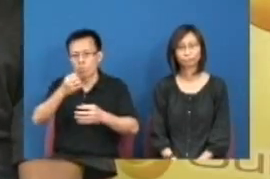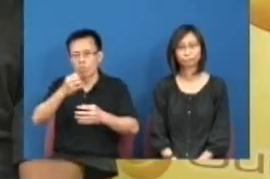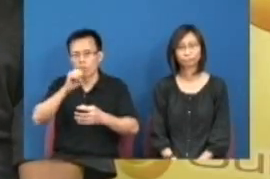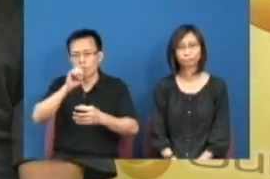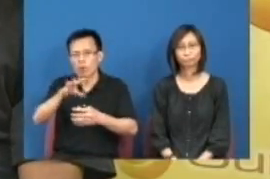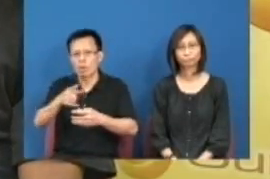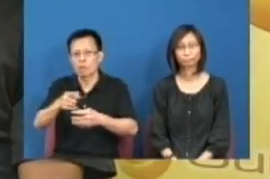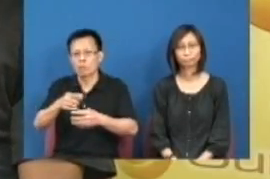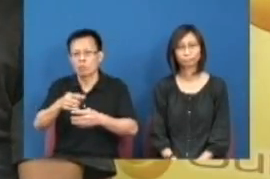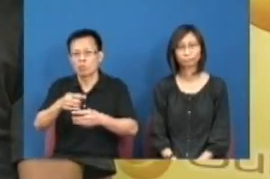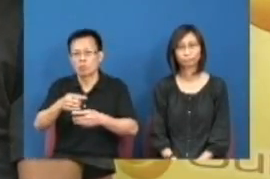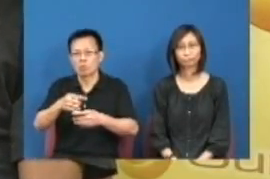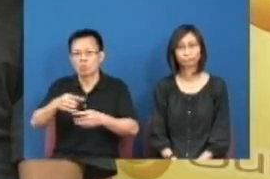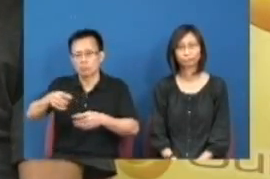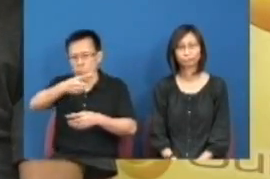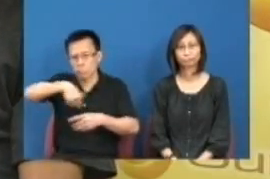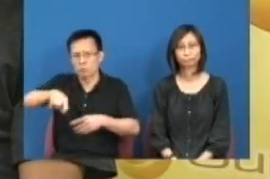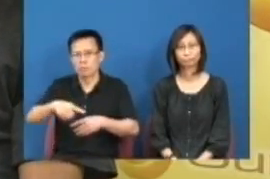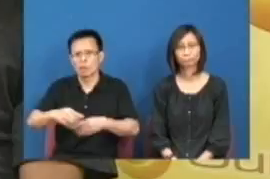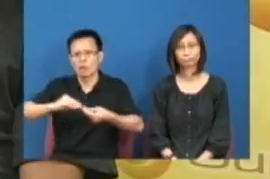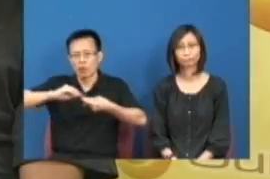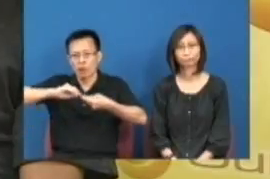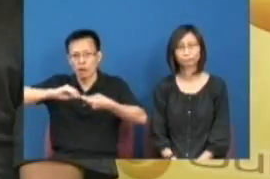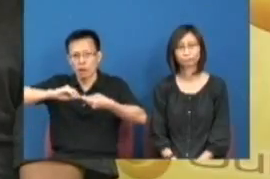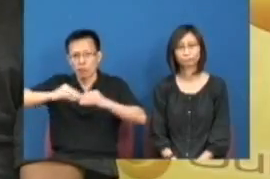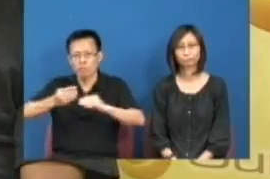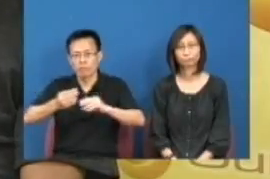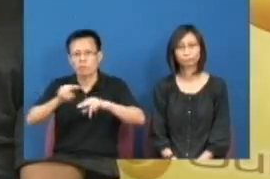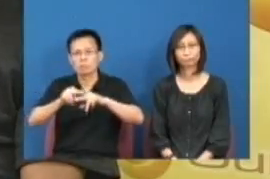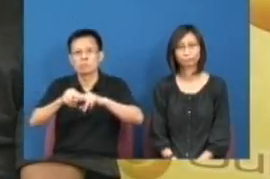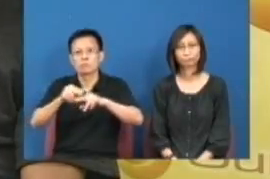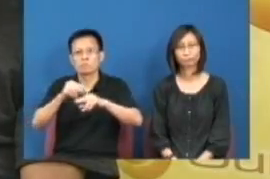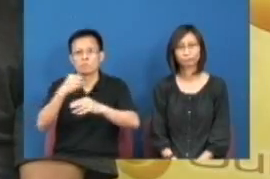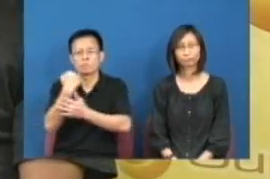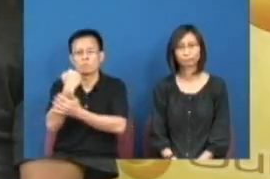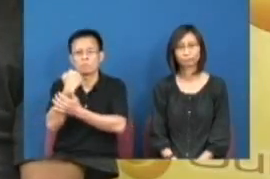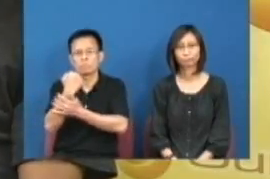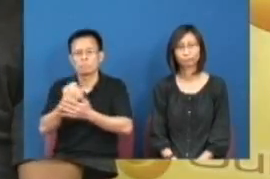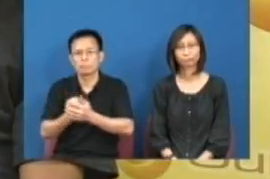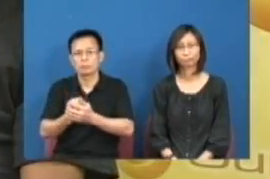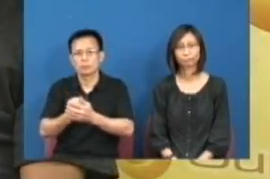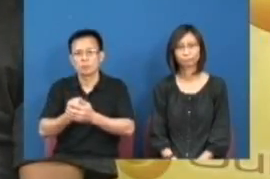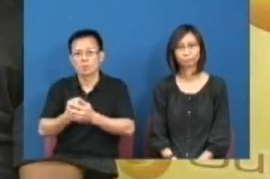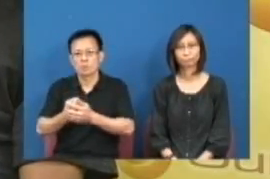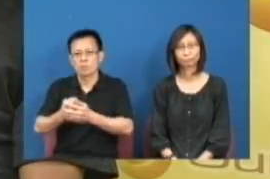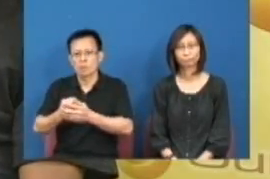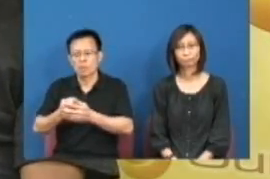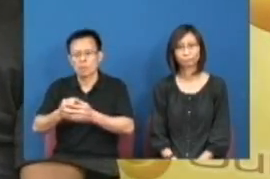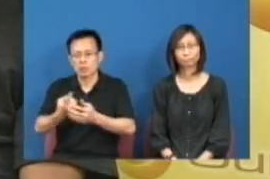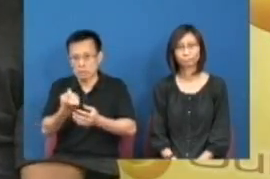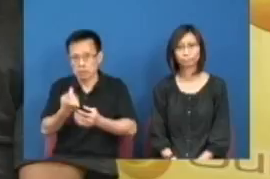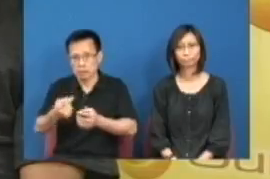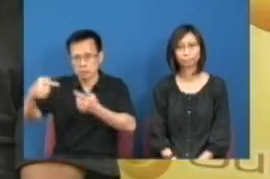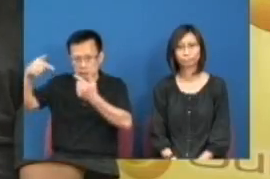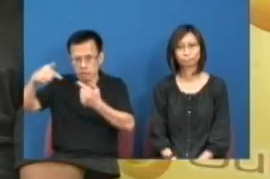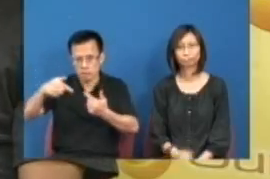他們自己內鬥的時候才引起了現在香港一連串那麼多的即暗湧啊、鬥